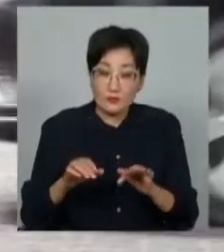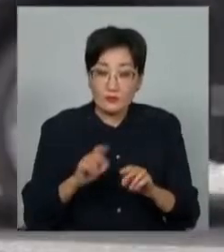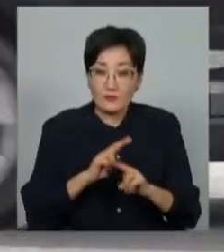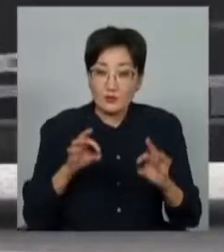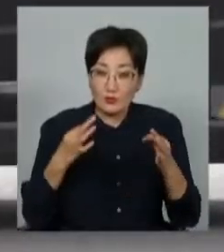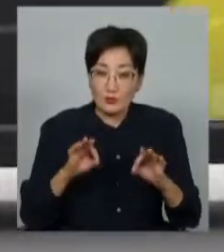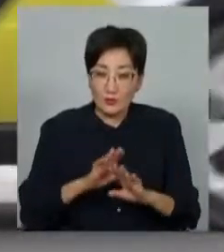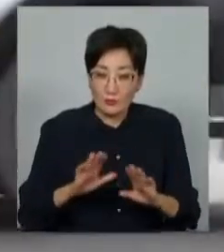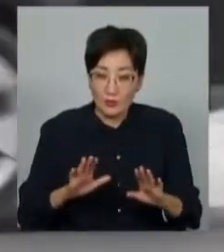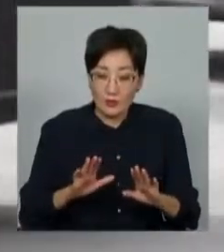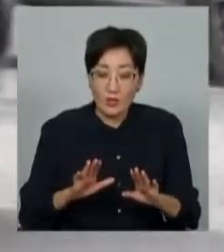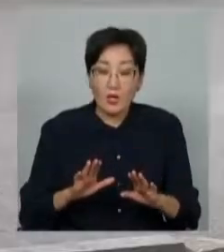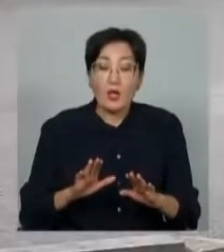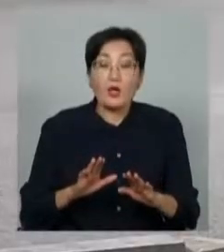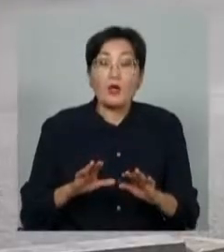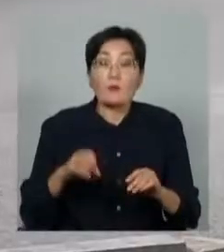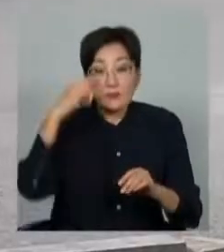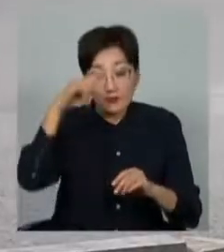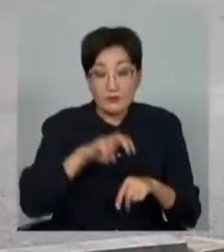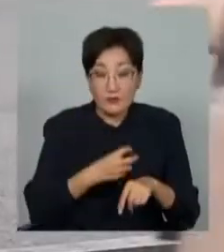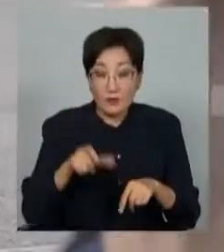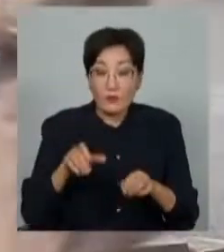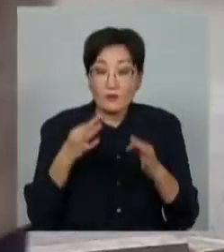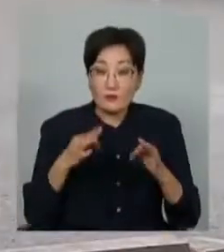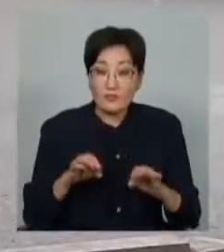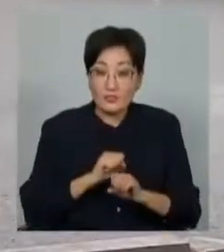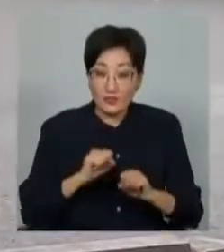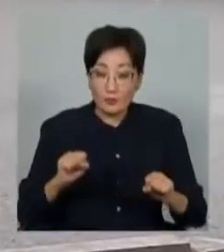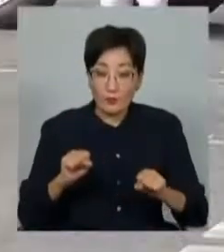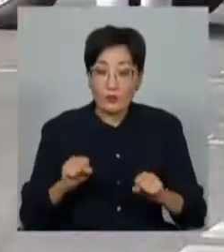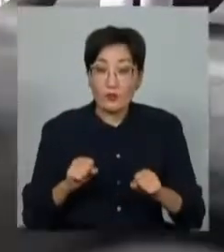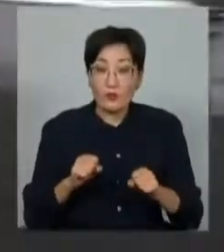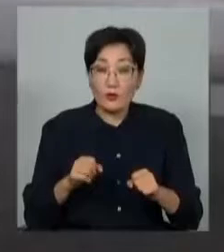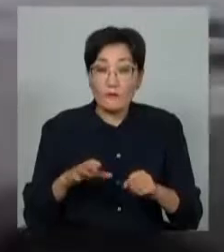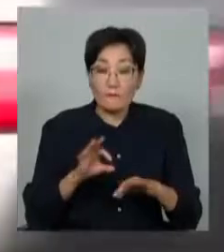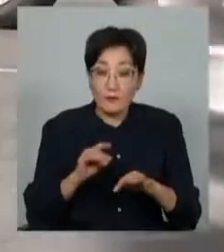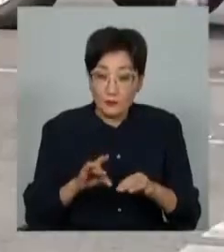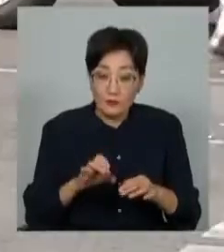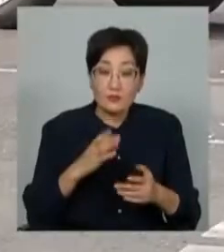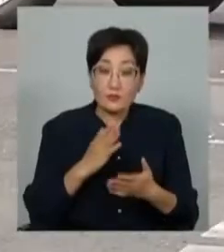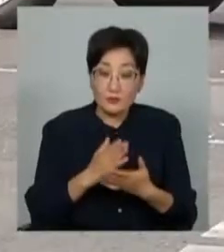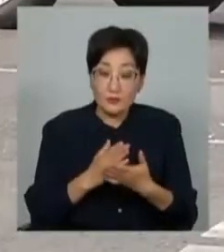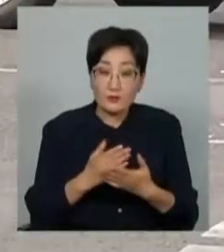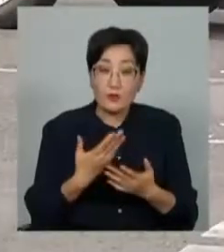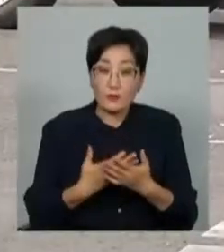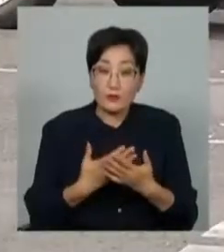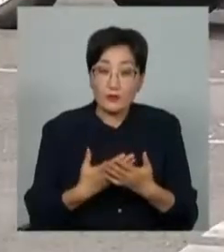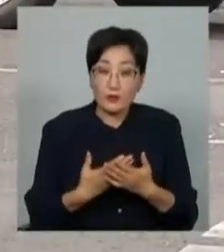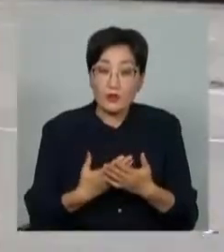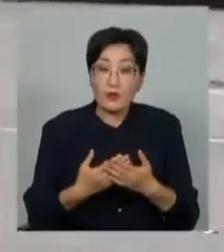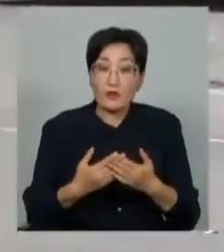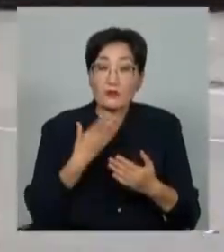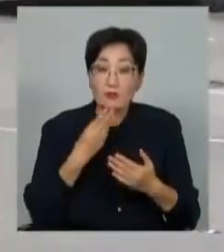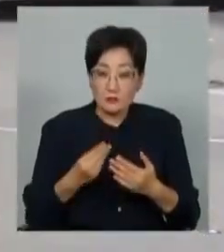не отменял. По словам отечественных врачей, расслабляться ни в коем случае нельзя, поскольку вирус показал свою